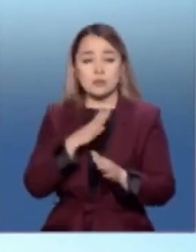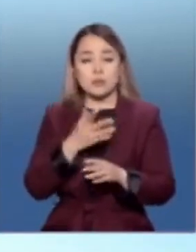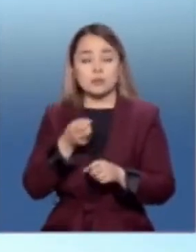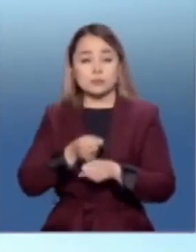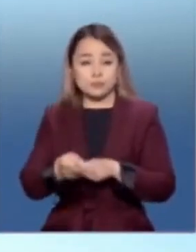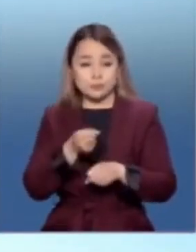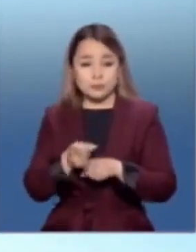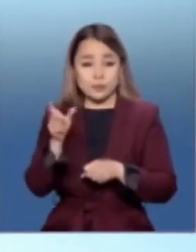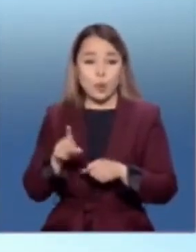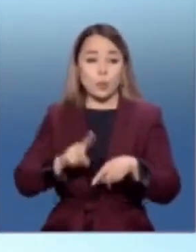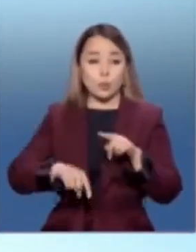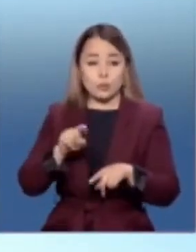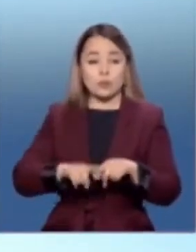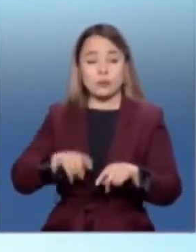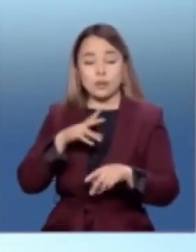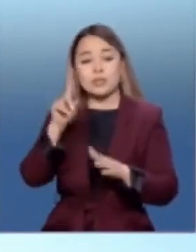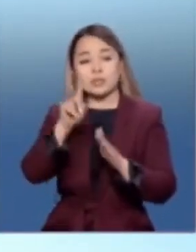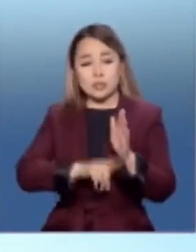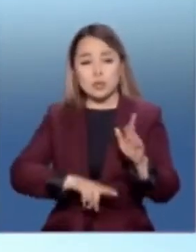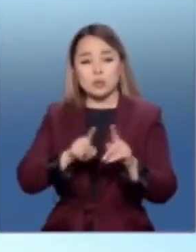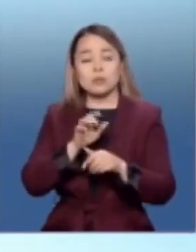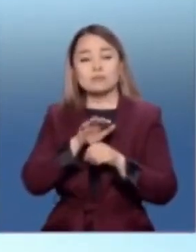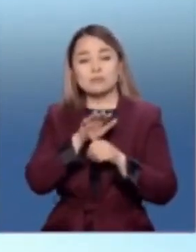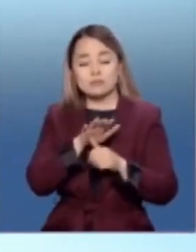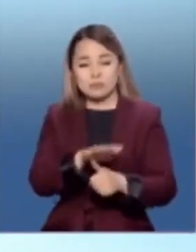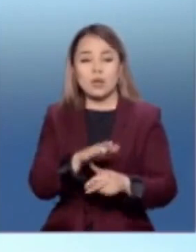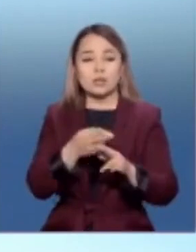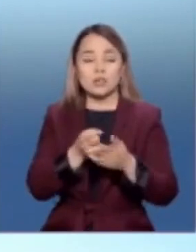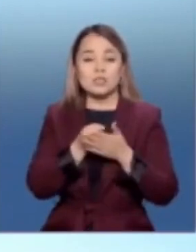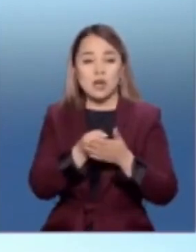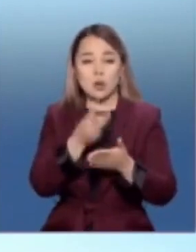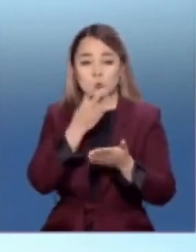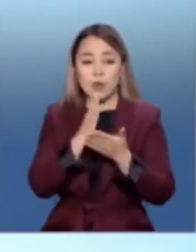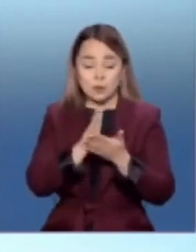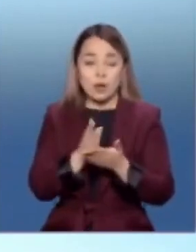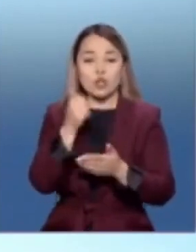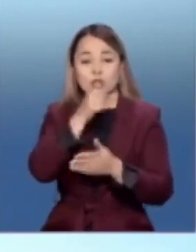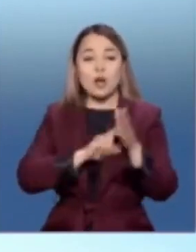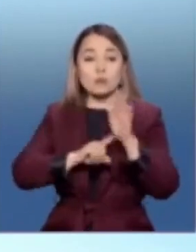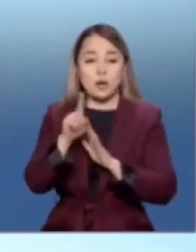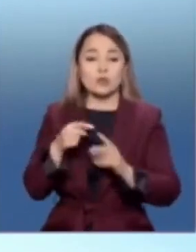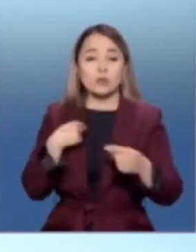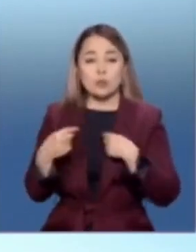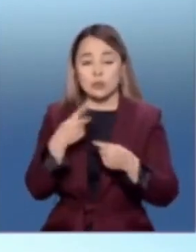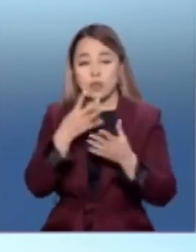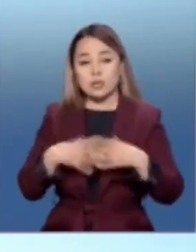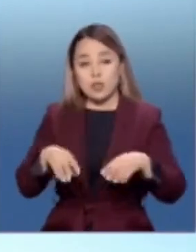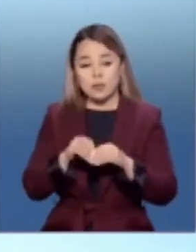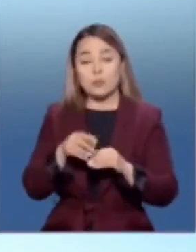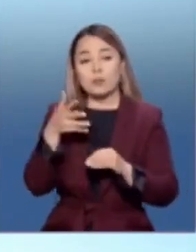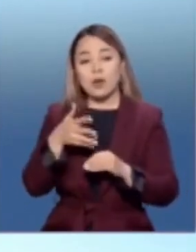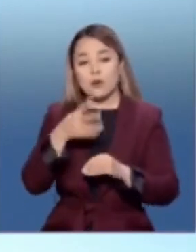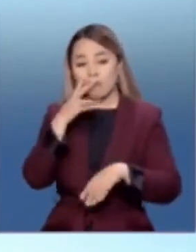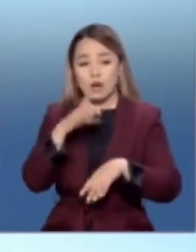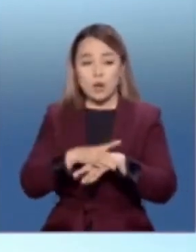сонымен қатар оның туыстарының сендіруі мен қысымымен орын алады. Мысалы, жыл басынан бері тұрмыстық зорлық-зомбылықтың 5000